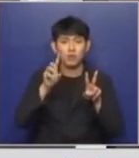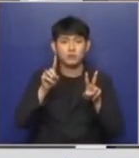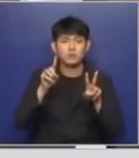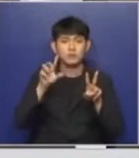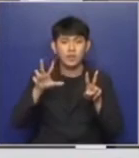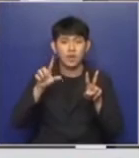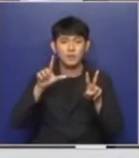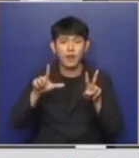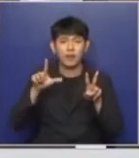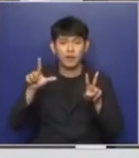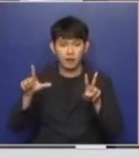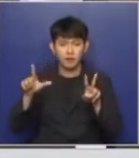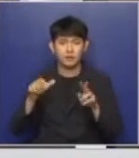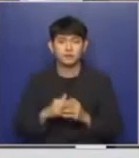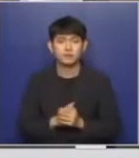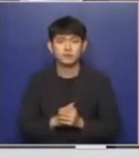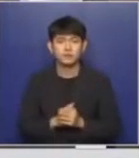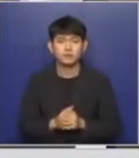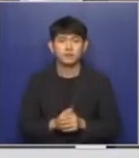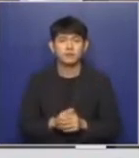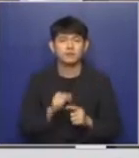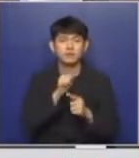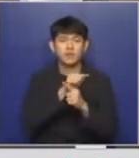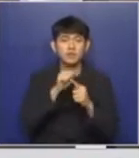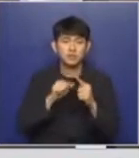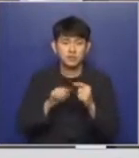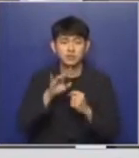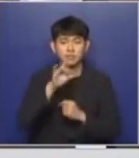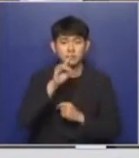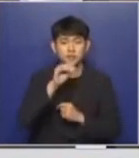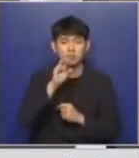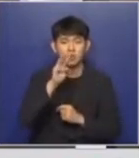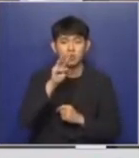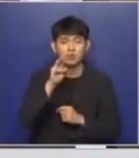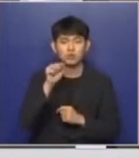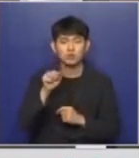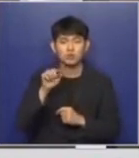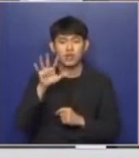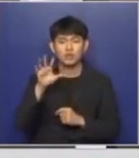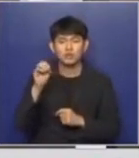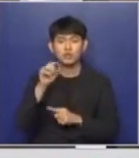2.526131 ล้านล้านนะครับคิดเป็นเปอร์เซ็นต์ทั้งหมด